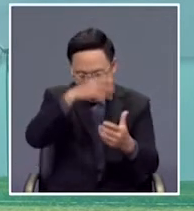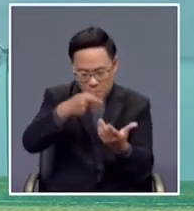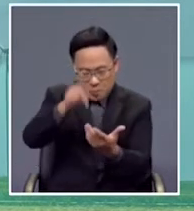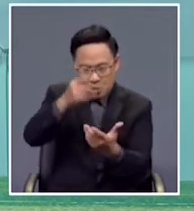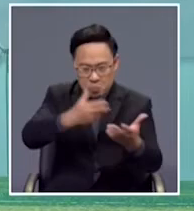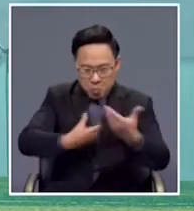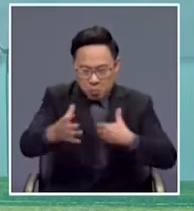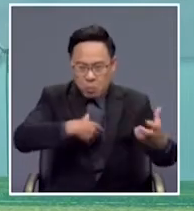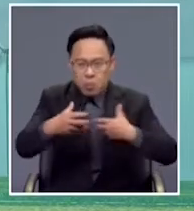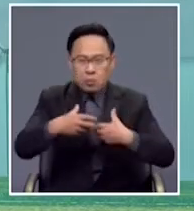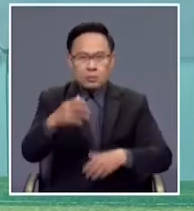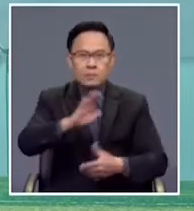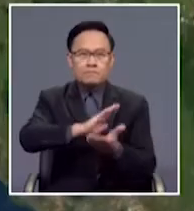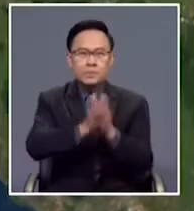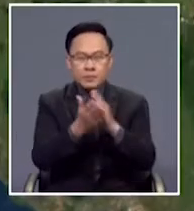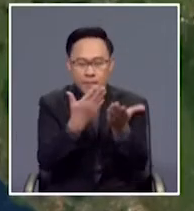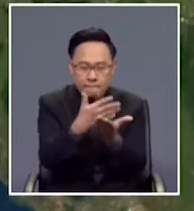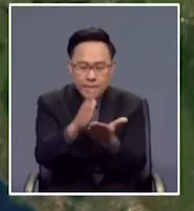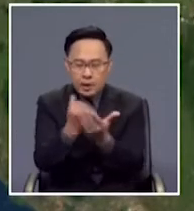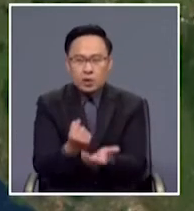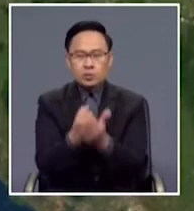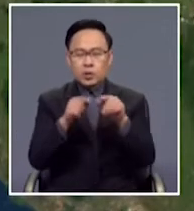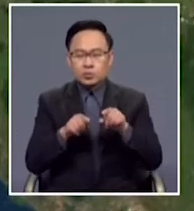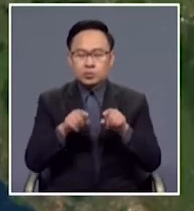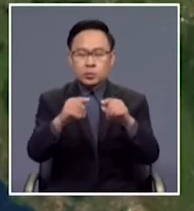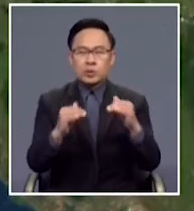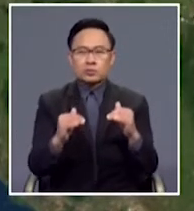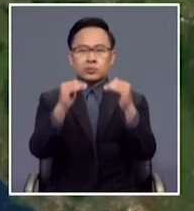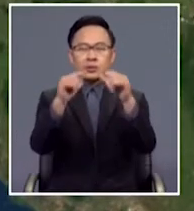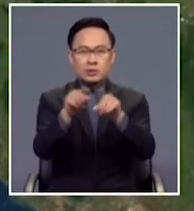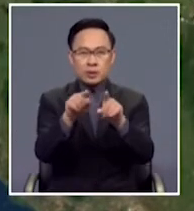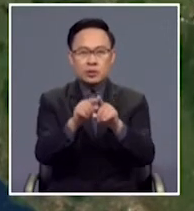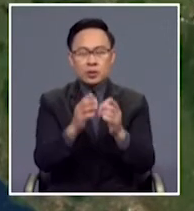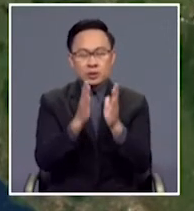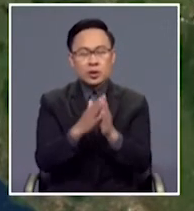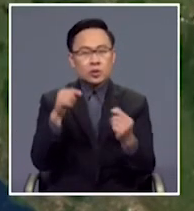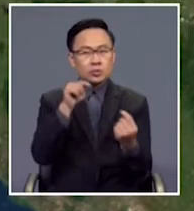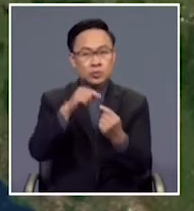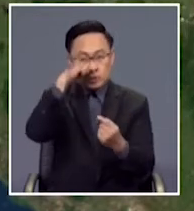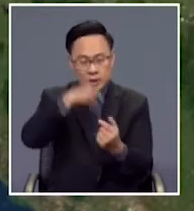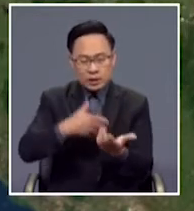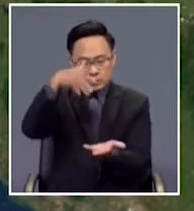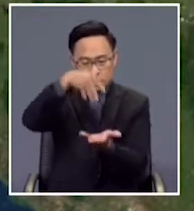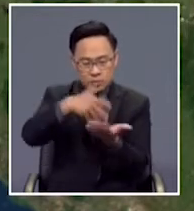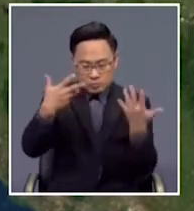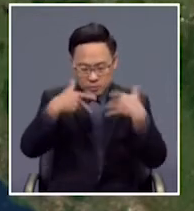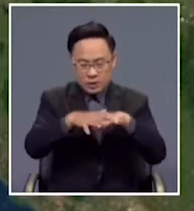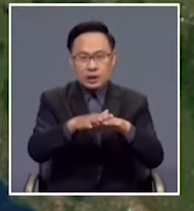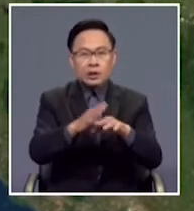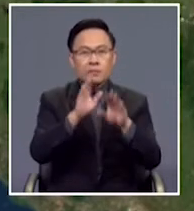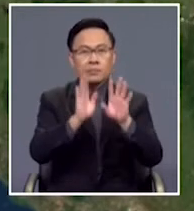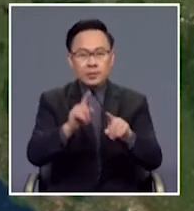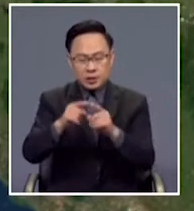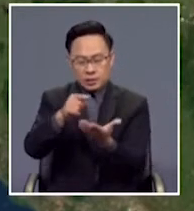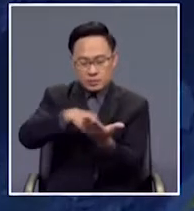บ่งปันเติบโตไปด้วยกันโดยใช้จุดแข็งของไทยในเรื่องภูมิรัฐศาสตร์ในการเชื่อมโยงห่วงโซ่อุปทานจากภายในประเ